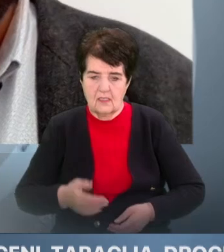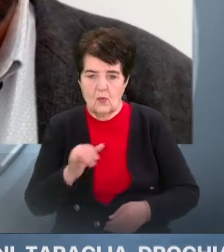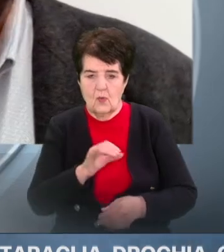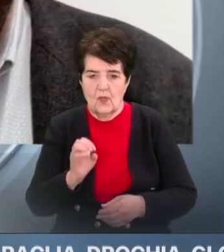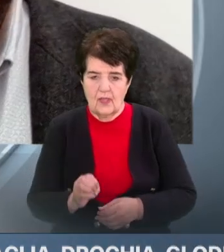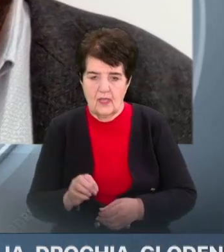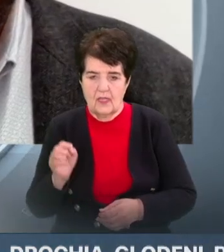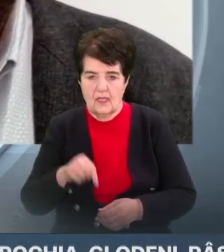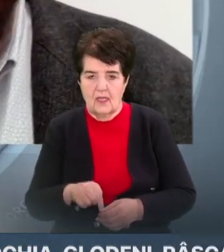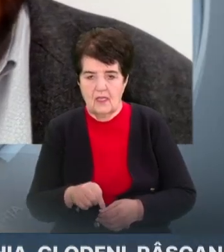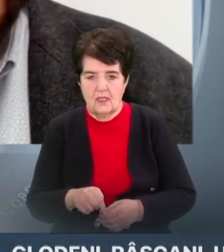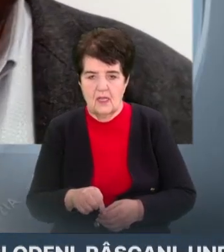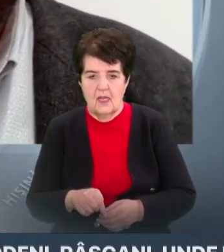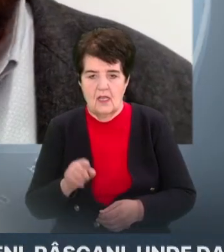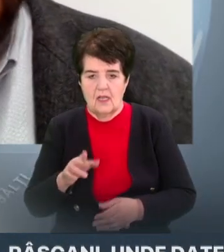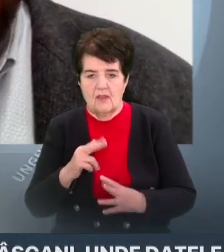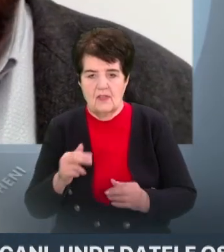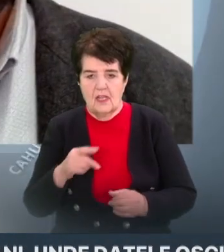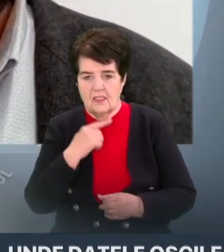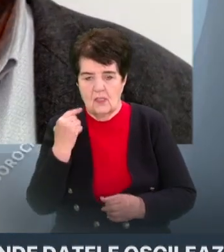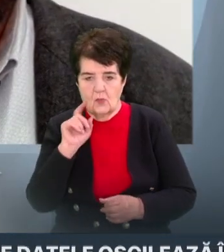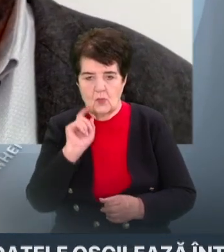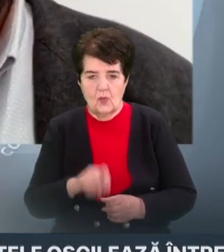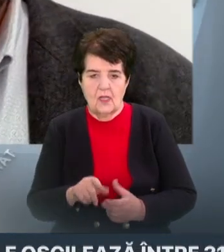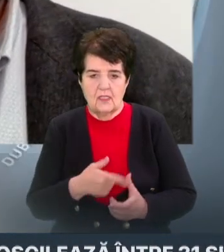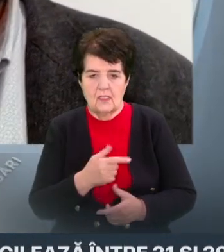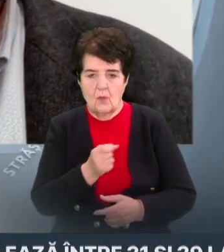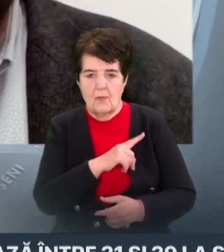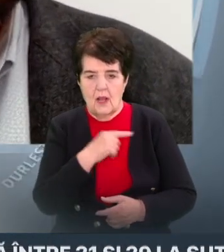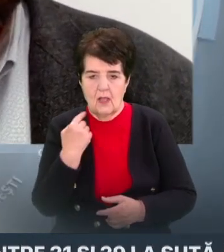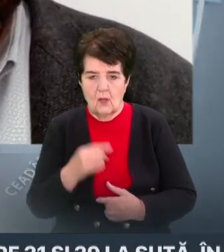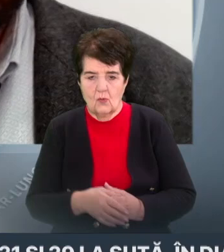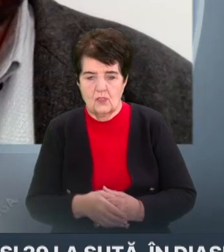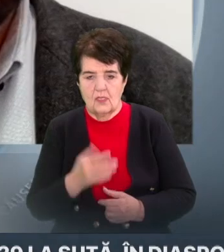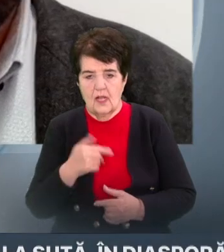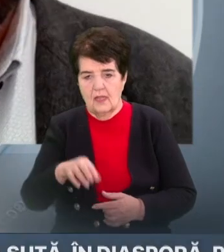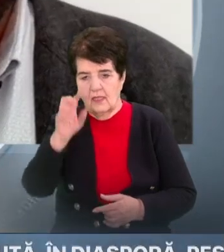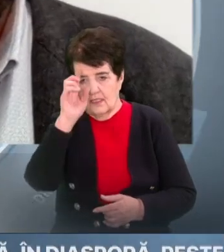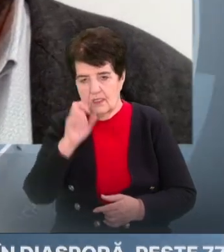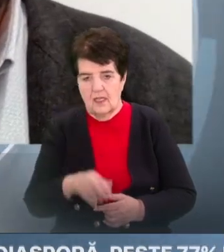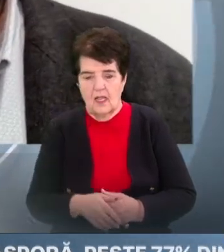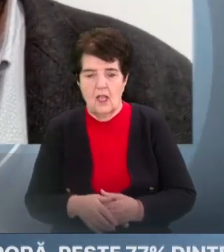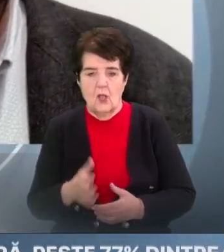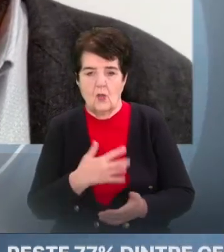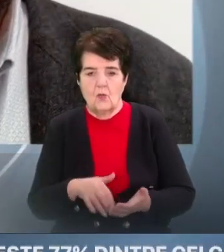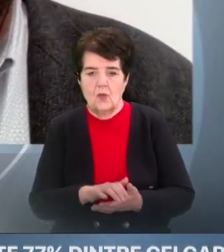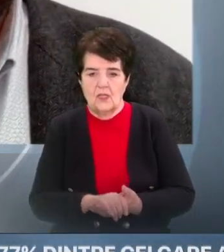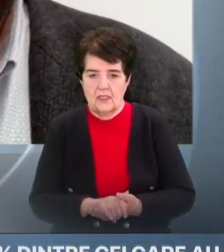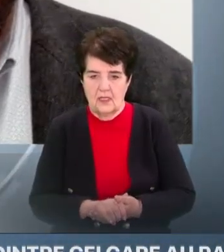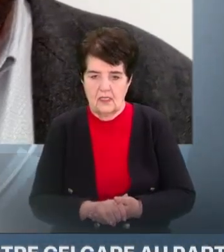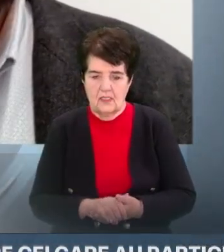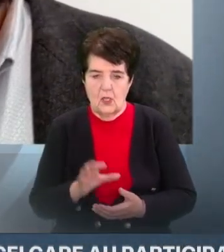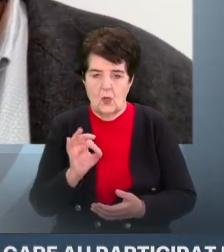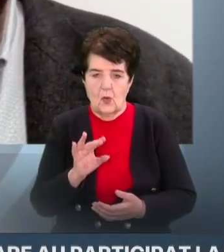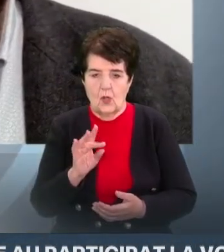Europeană decât să trăiască în Federația Rusă, în Ucraina, în Belarus sau în alte țări cu comunități importante